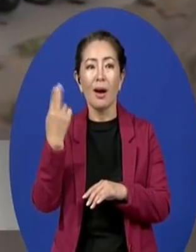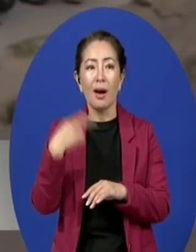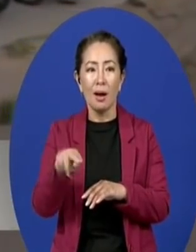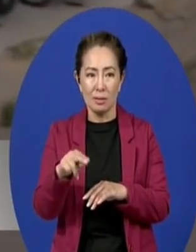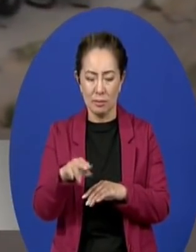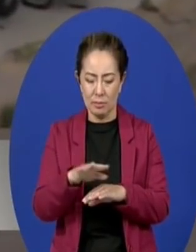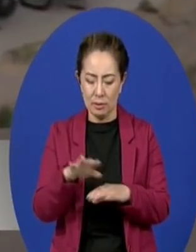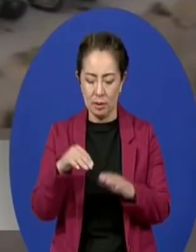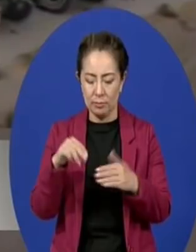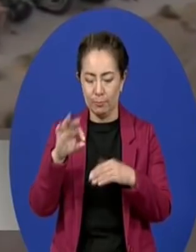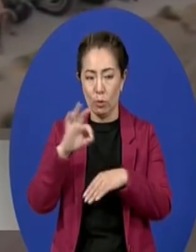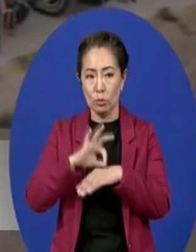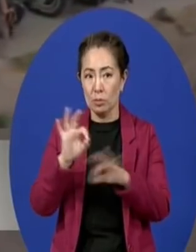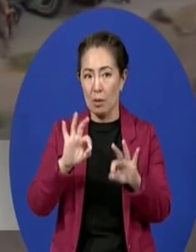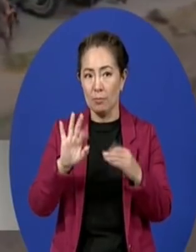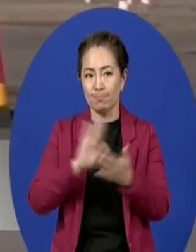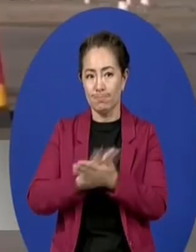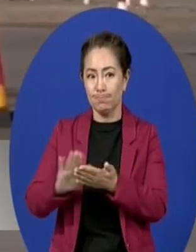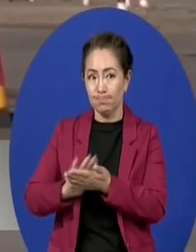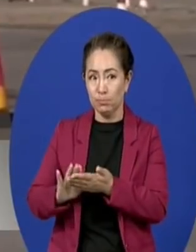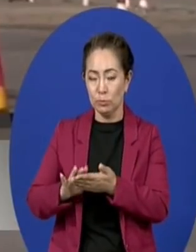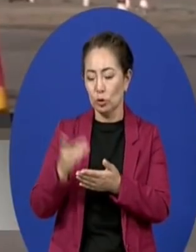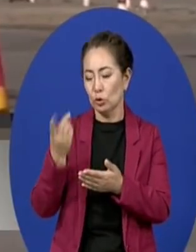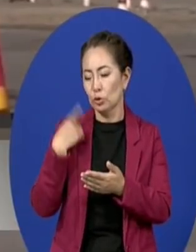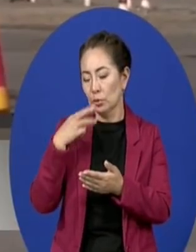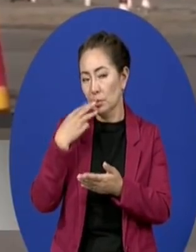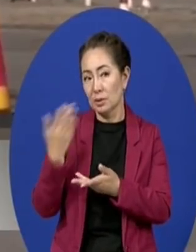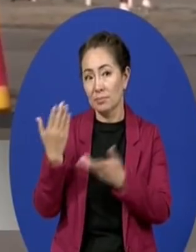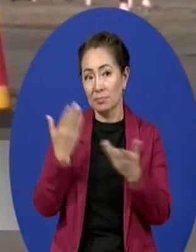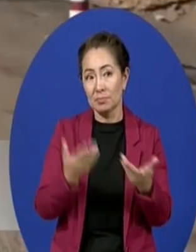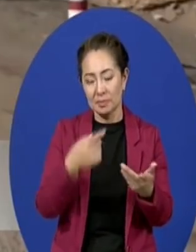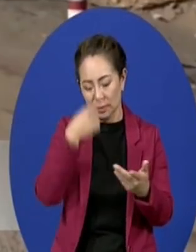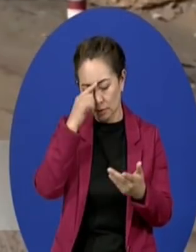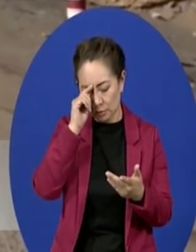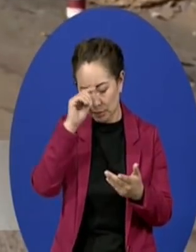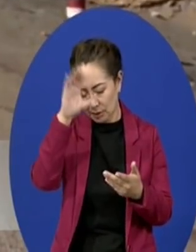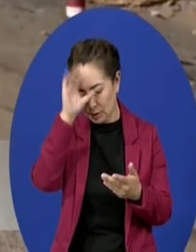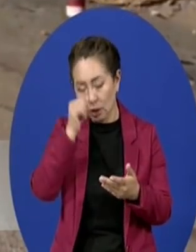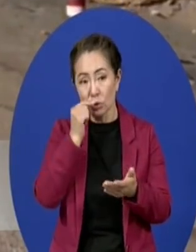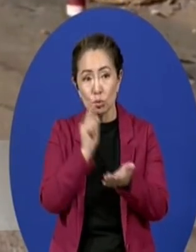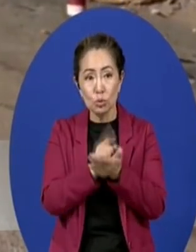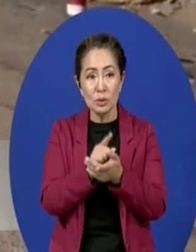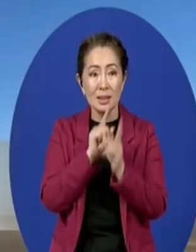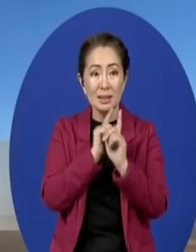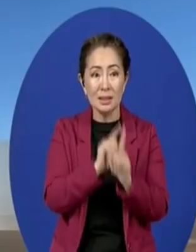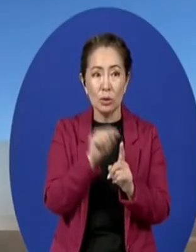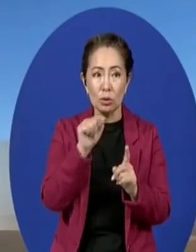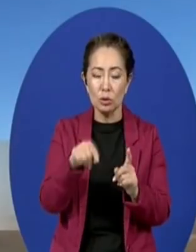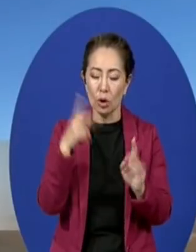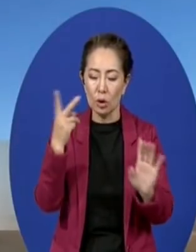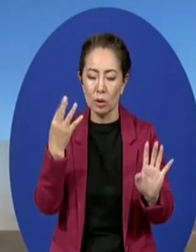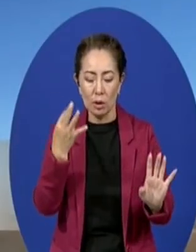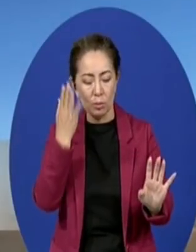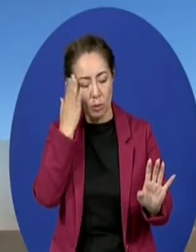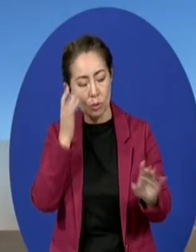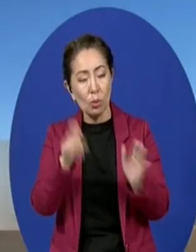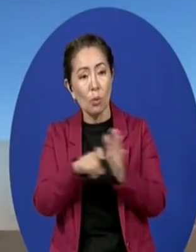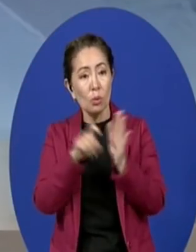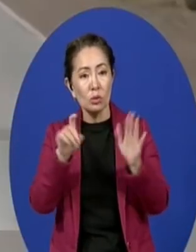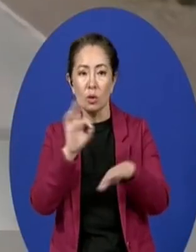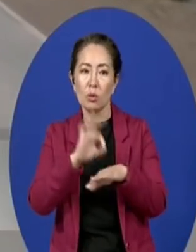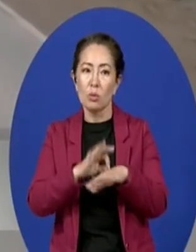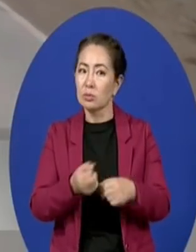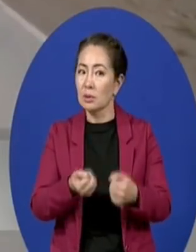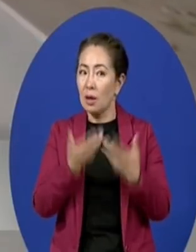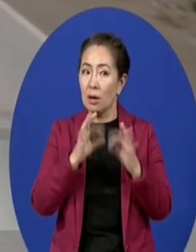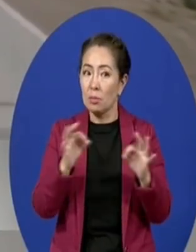сууршлын бүс халдваргүй бүс болсныг аймгийн онцгой комиссаас өчтөр мэдээллээ. Эрүүл мэндийн сайдын тушаалаар тухайн бүс нутагт 28 хоногийн турш өвчлөл бүртгэгдээгүй